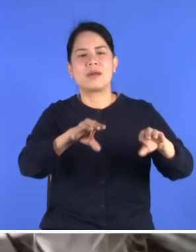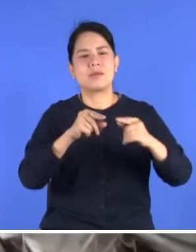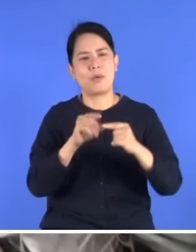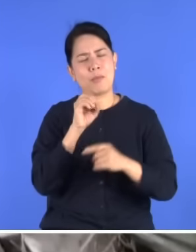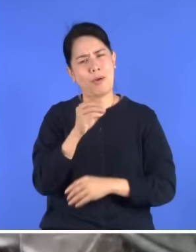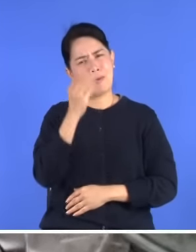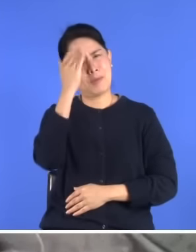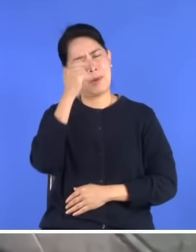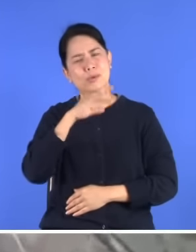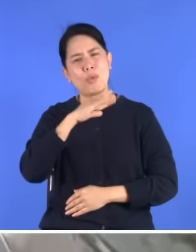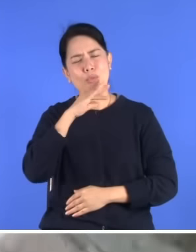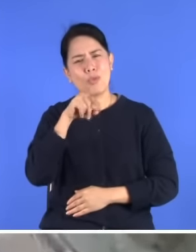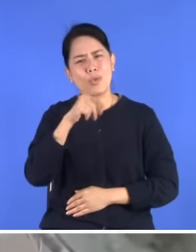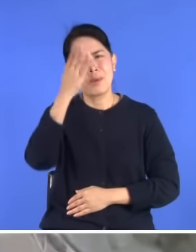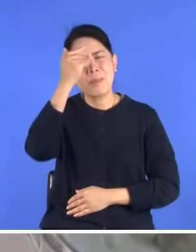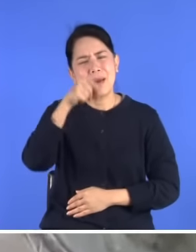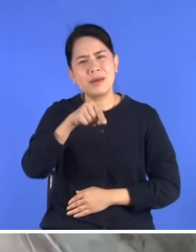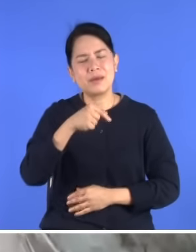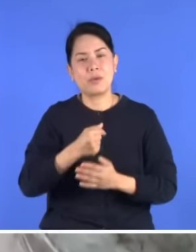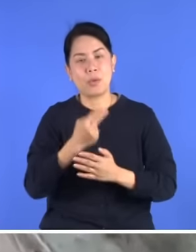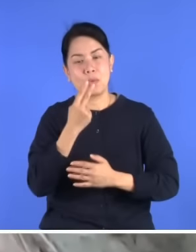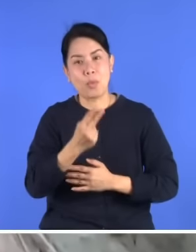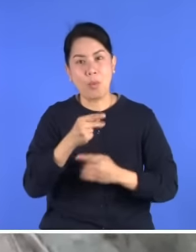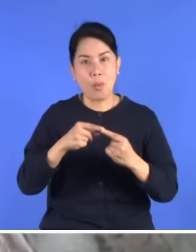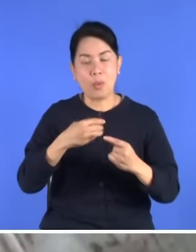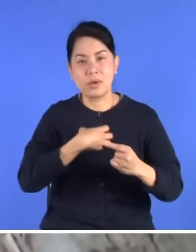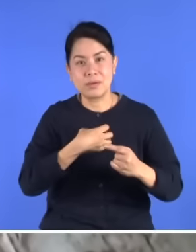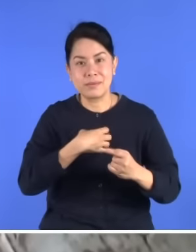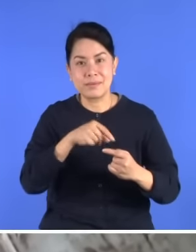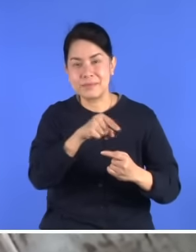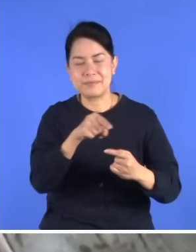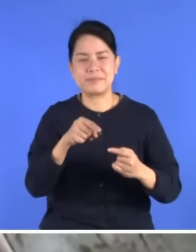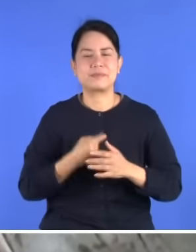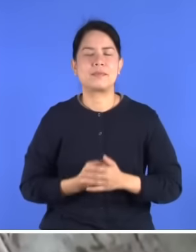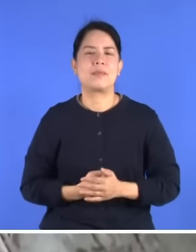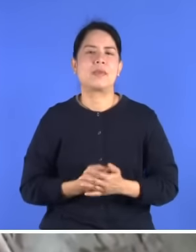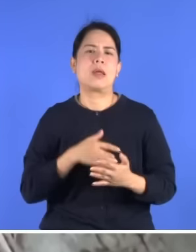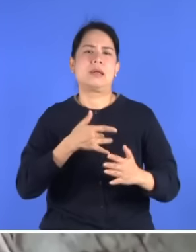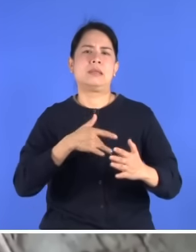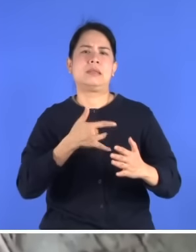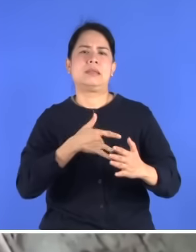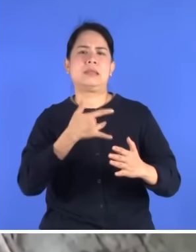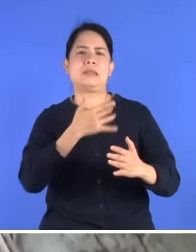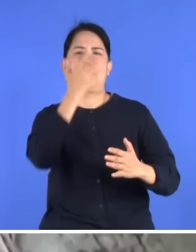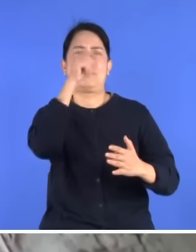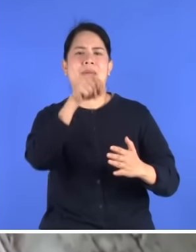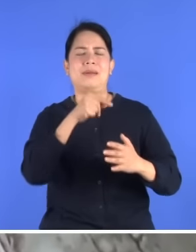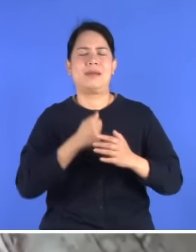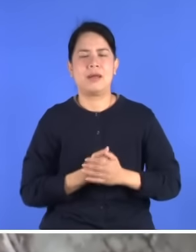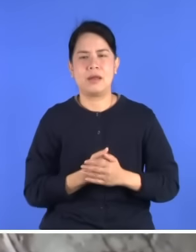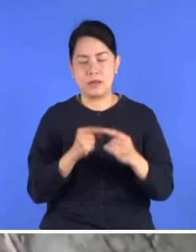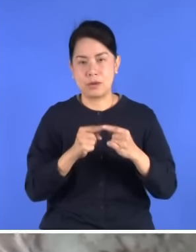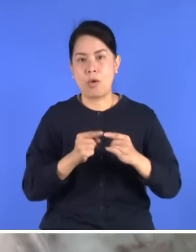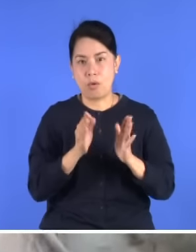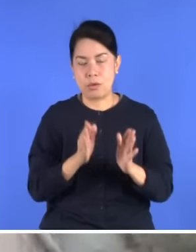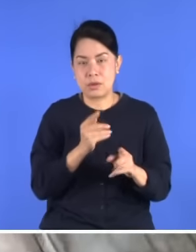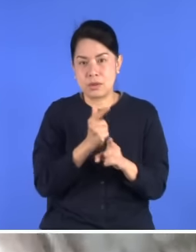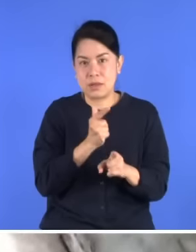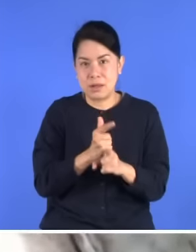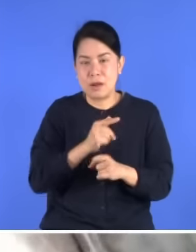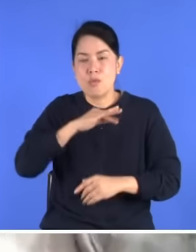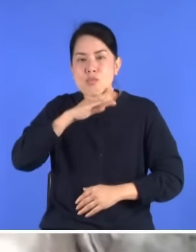อะไรได้ขนาดนี้เนี่ยหมาเหมอเลยจะจับทำเมียไม่เว้นเลยนะคะเหตุมันเป็นแบบนี้คือเจ้าของหมูคือคุณแพรวประกาย